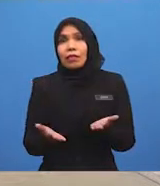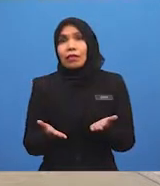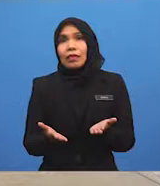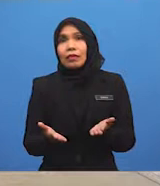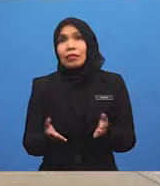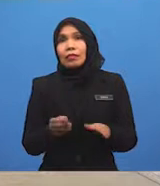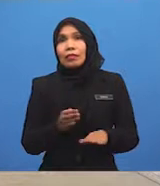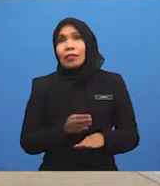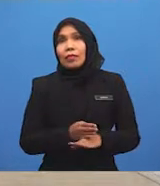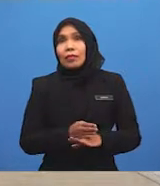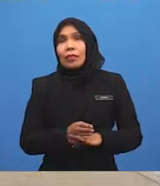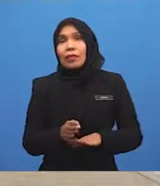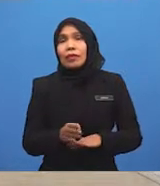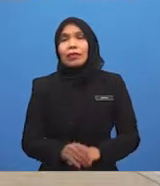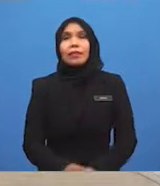dan mesra.